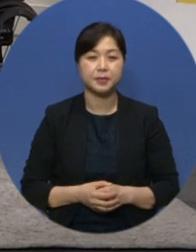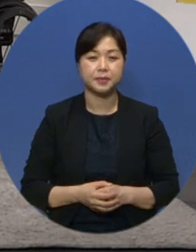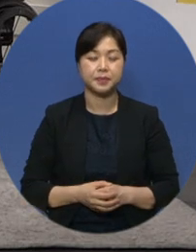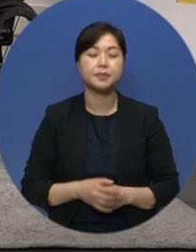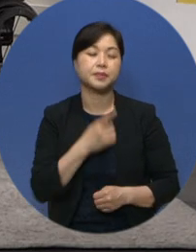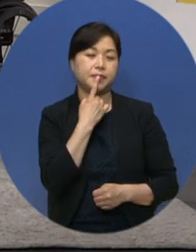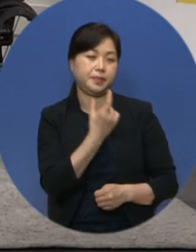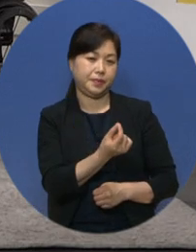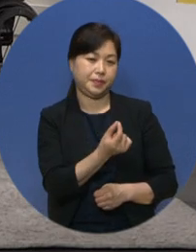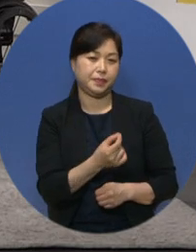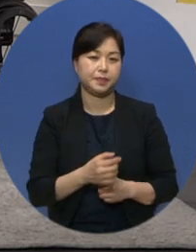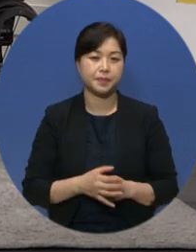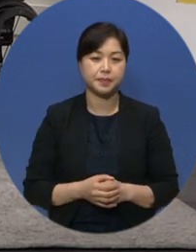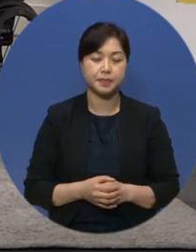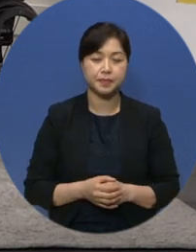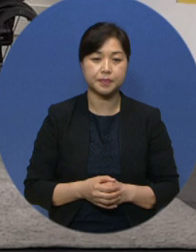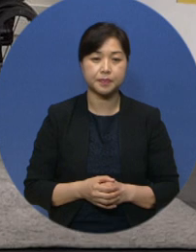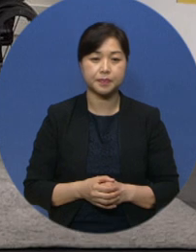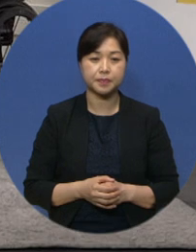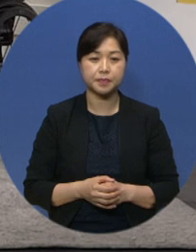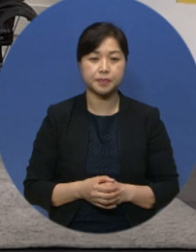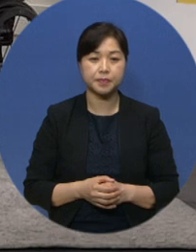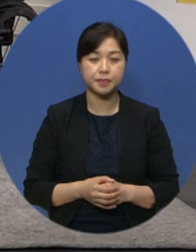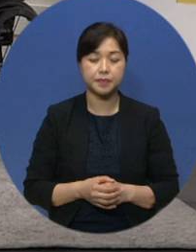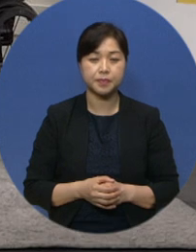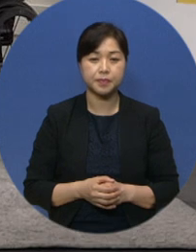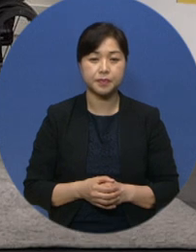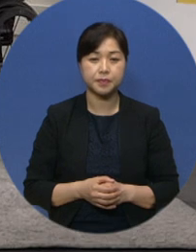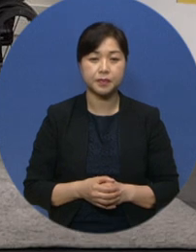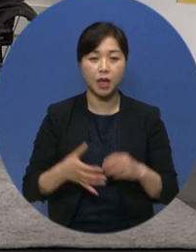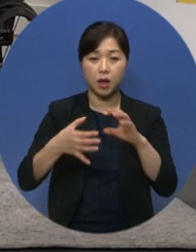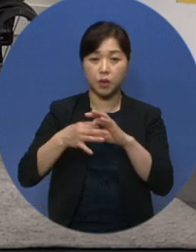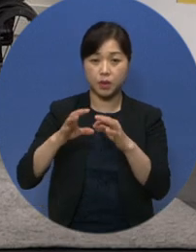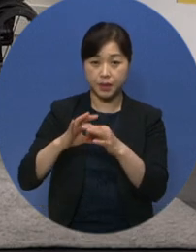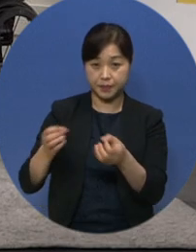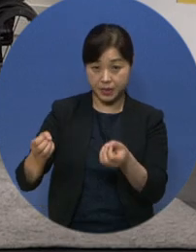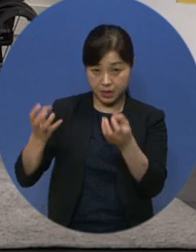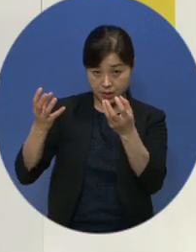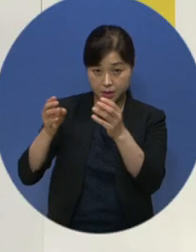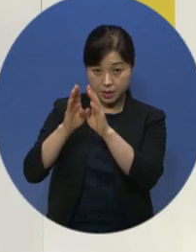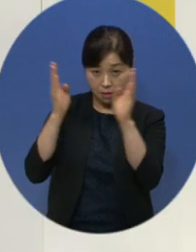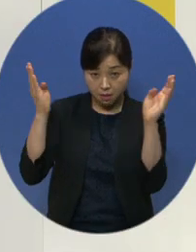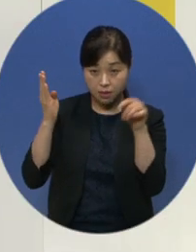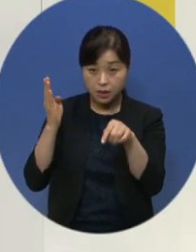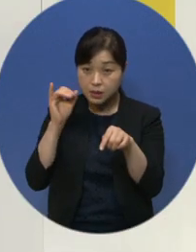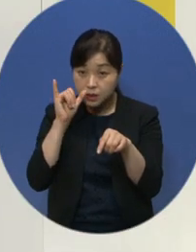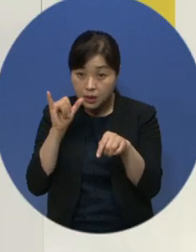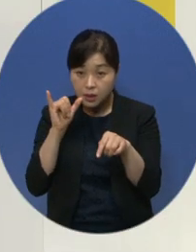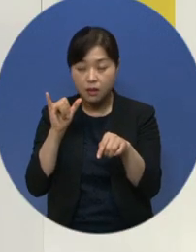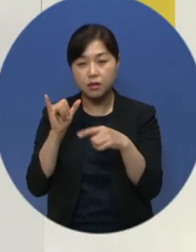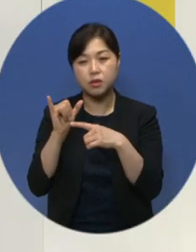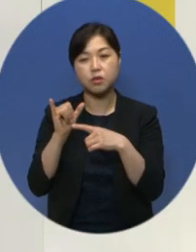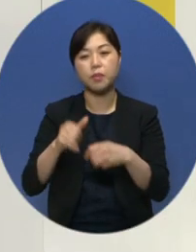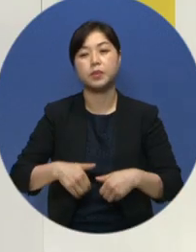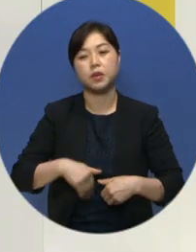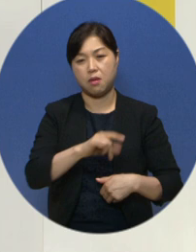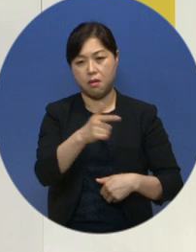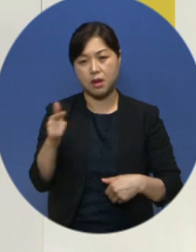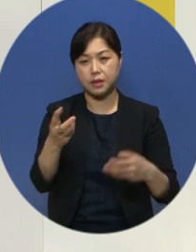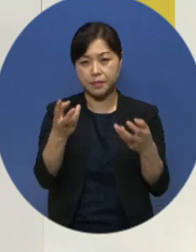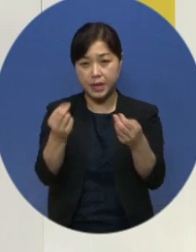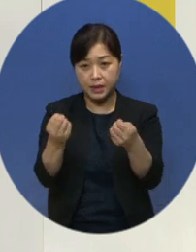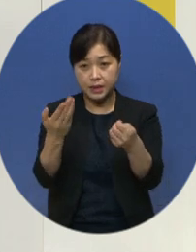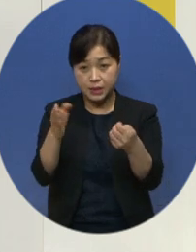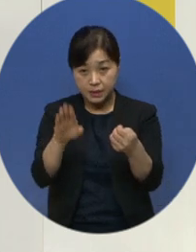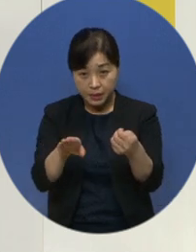현 그 이제 그 개최되는 예 그 현지에서도 필요한 부분들이 있지만 우리가 이제